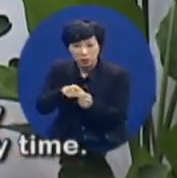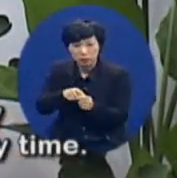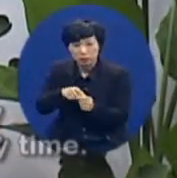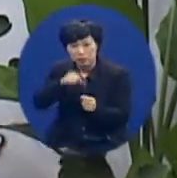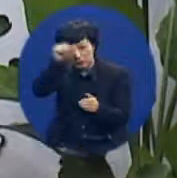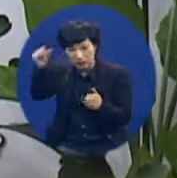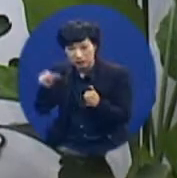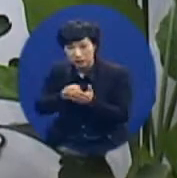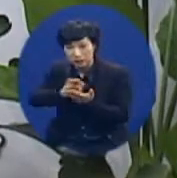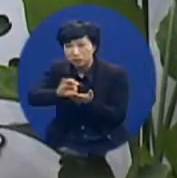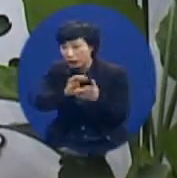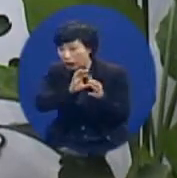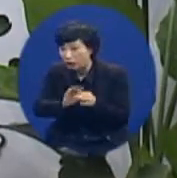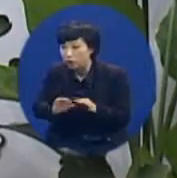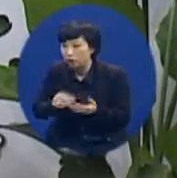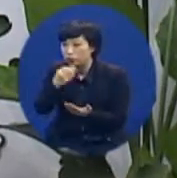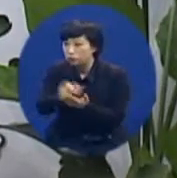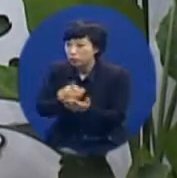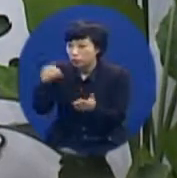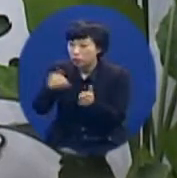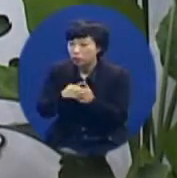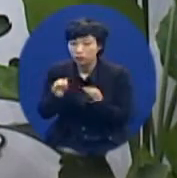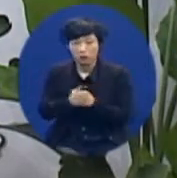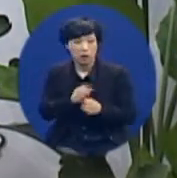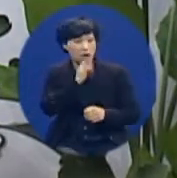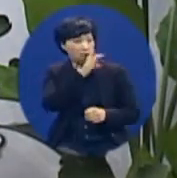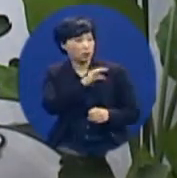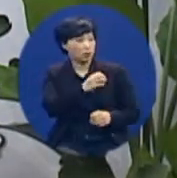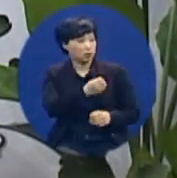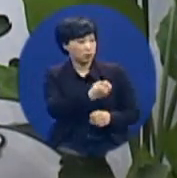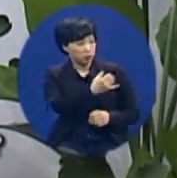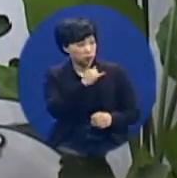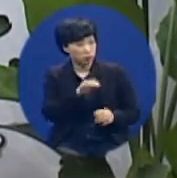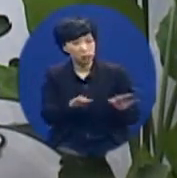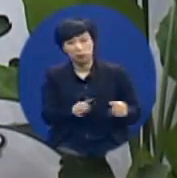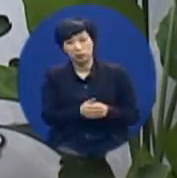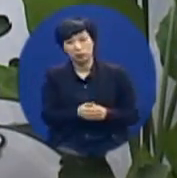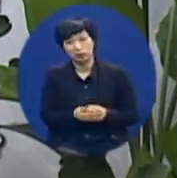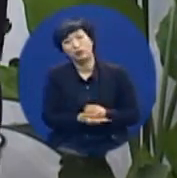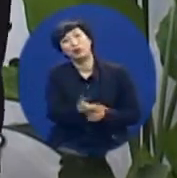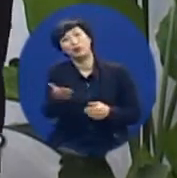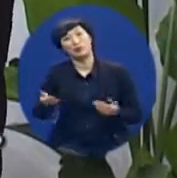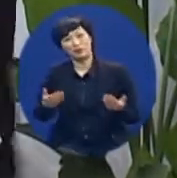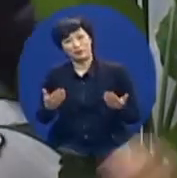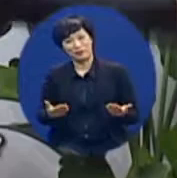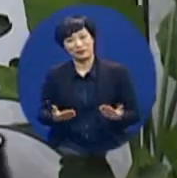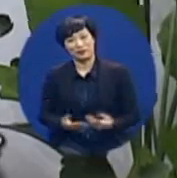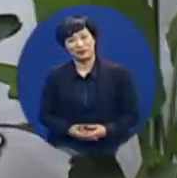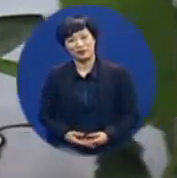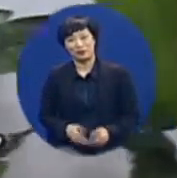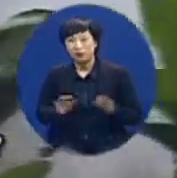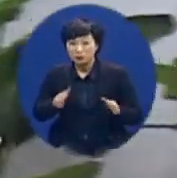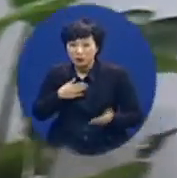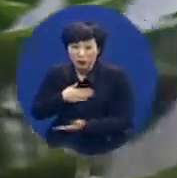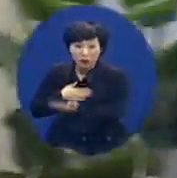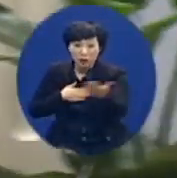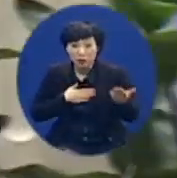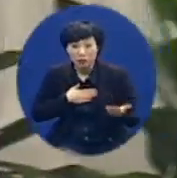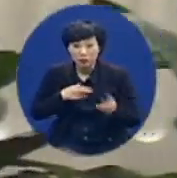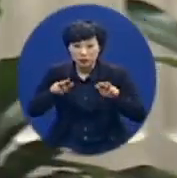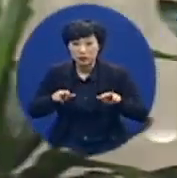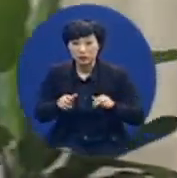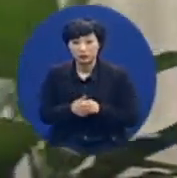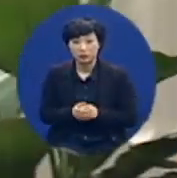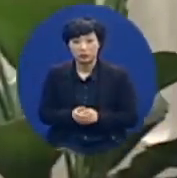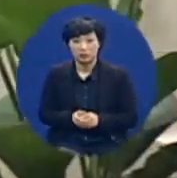다 내놓고 돈을 버는데 안 된다니 응 이런 걸 위해 목숨 내놓냐 그근데 나와 여러분들은